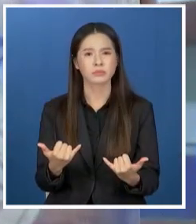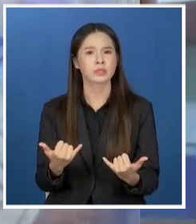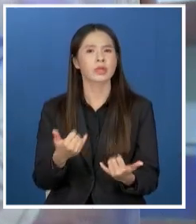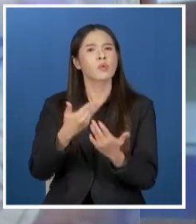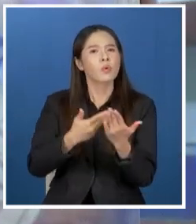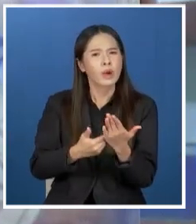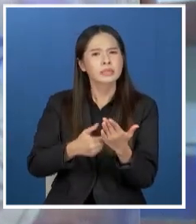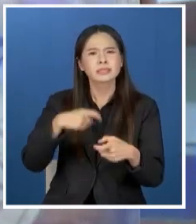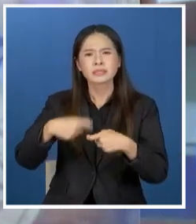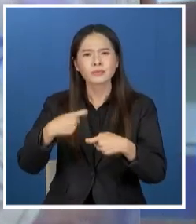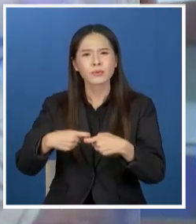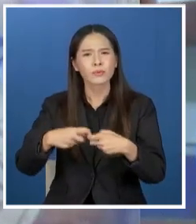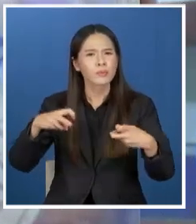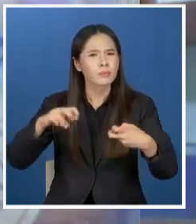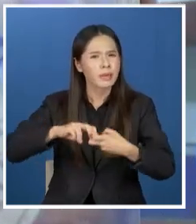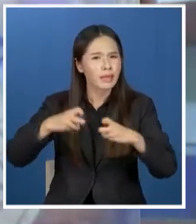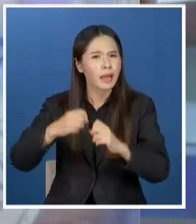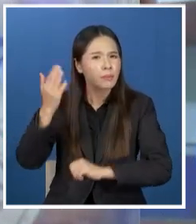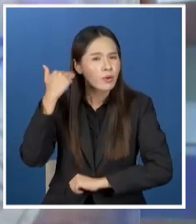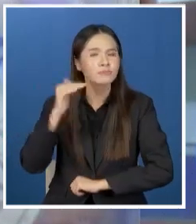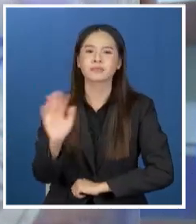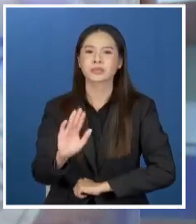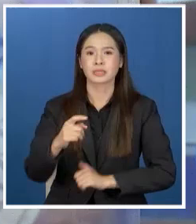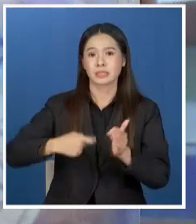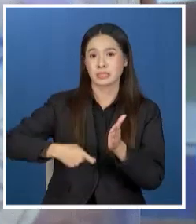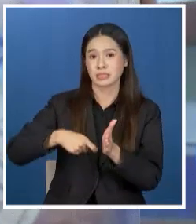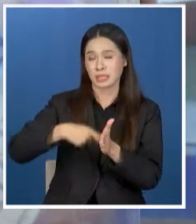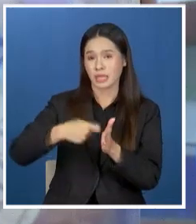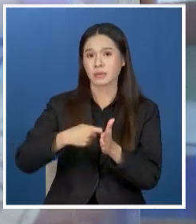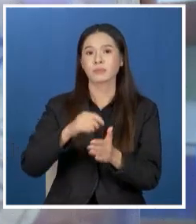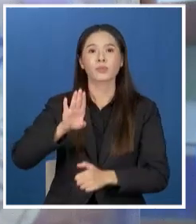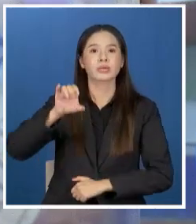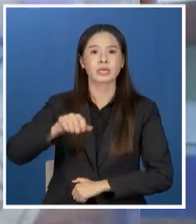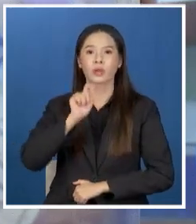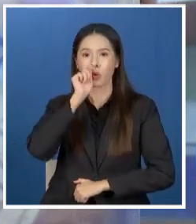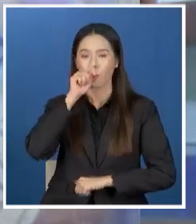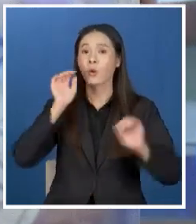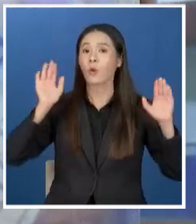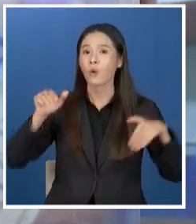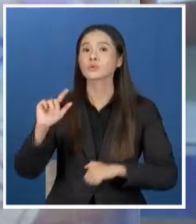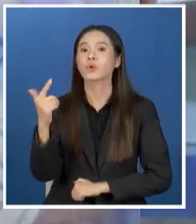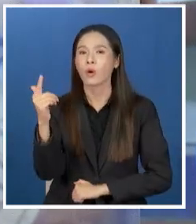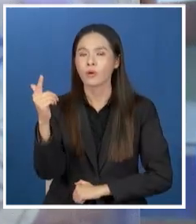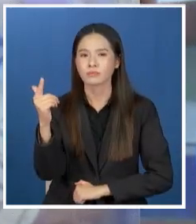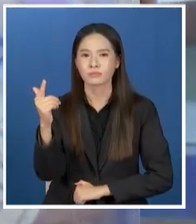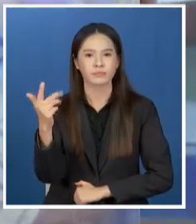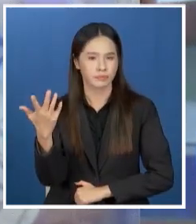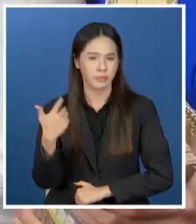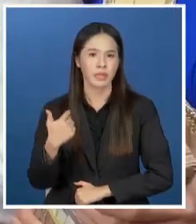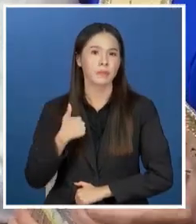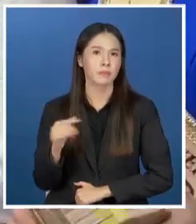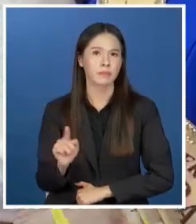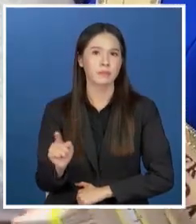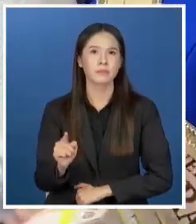ช่หวยโอละเวงเหมือนกับแต่ก่อนเพราะเริ่มต้นนะครับที่ทางบริษัทหงทองอันนี้พูดบริษัทได้นะฮะคือเขาออกม